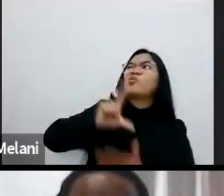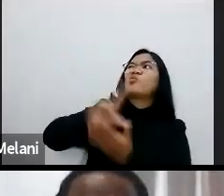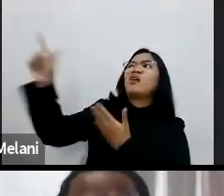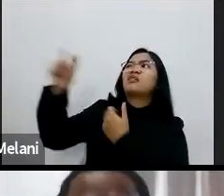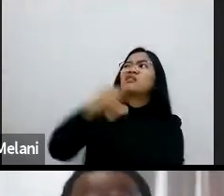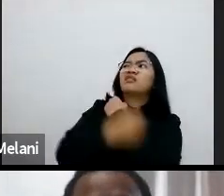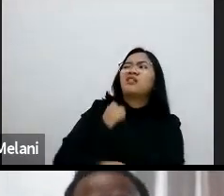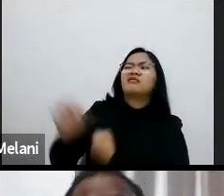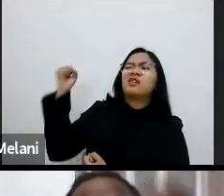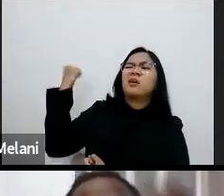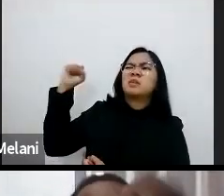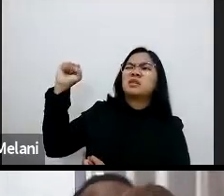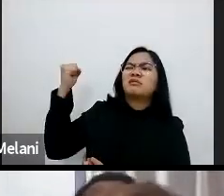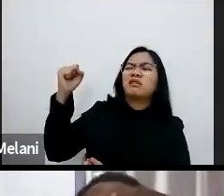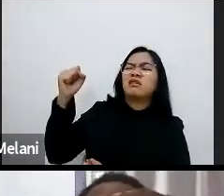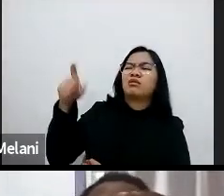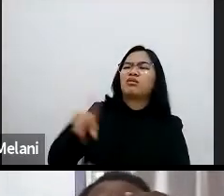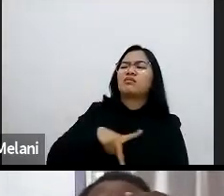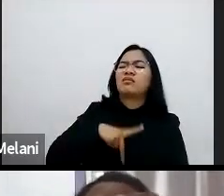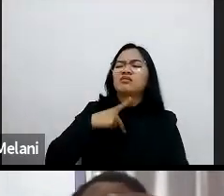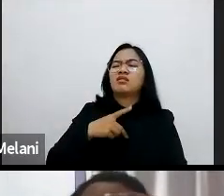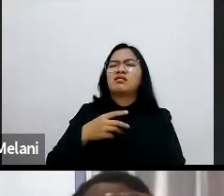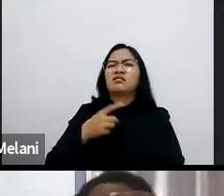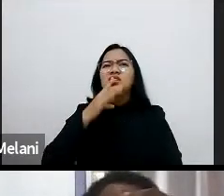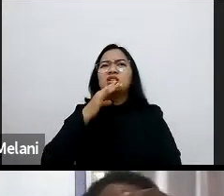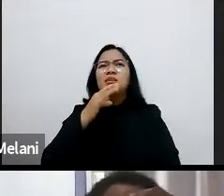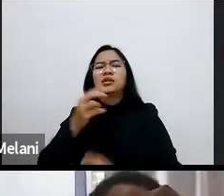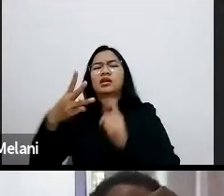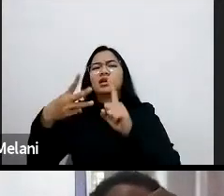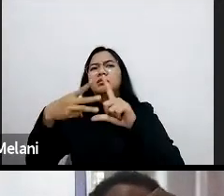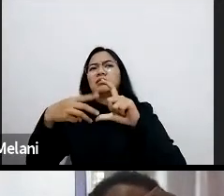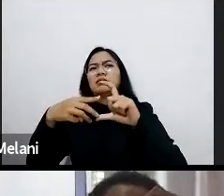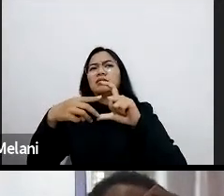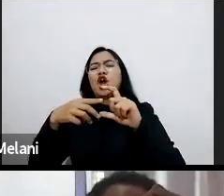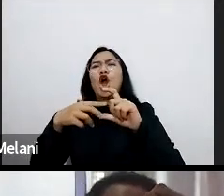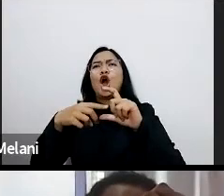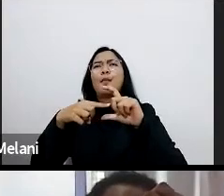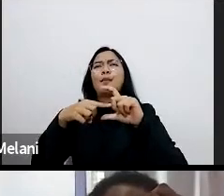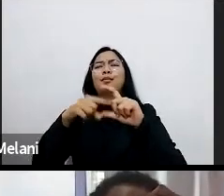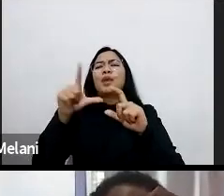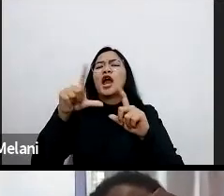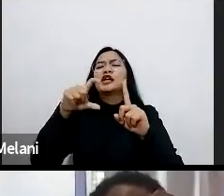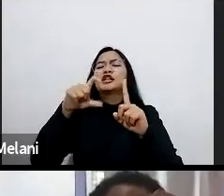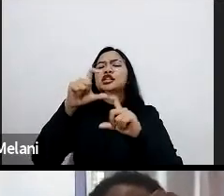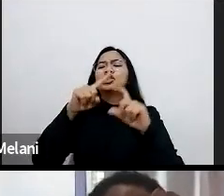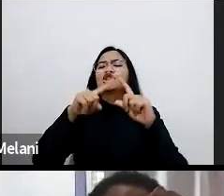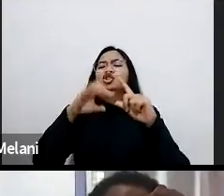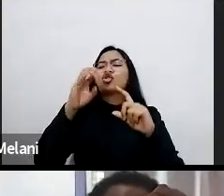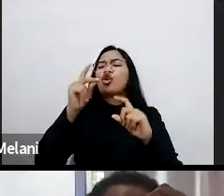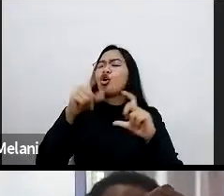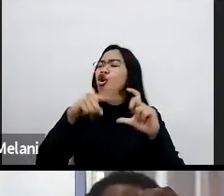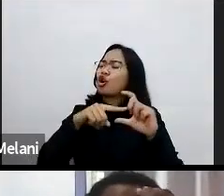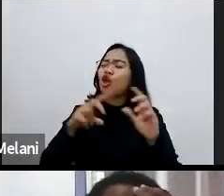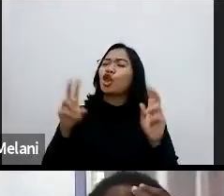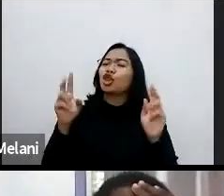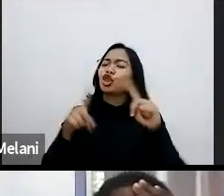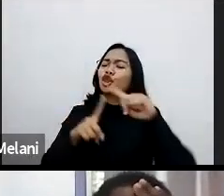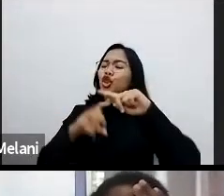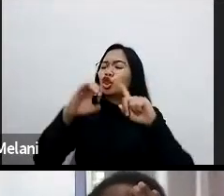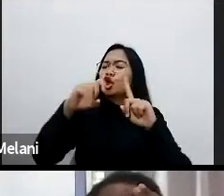apa namanya Bellstorff, Blackwood, Davis gitu. Saya pikir yang mesti